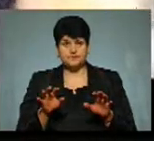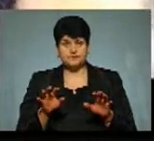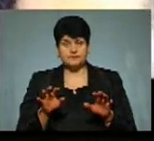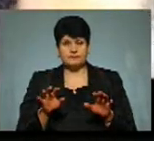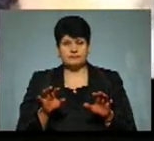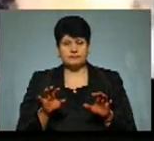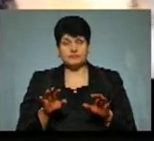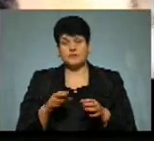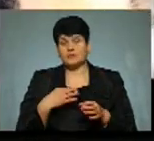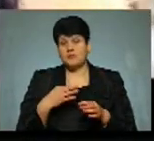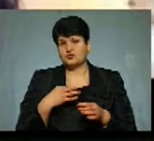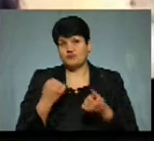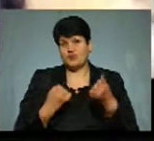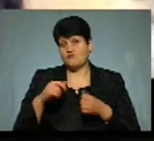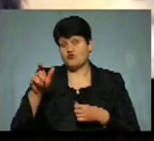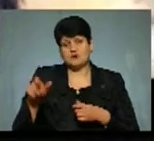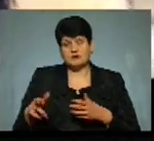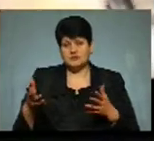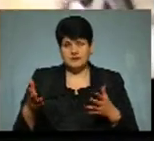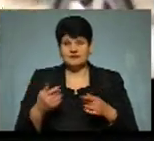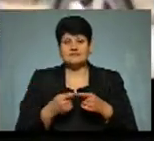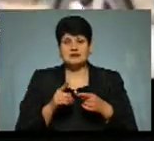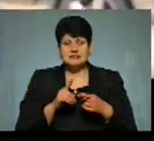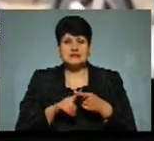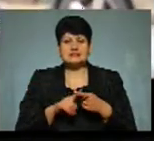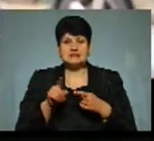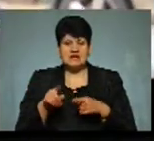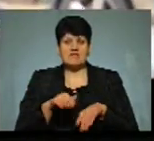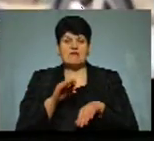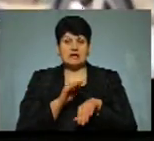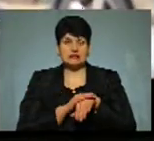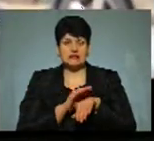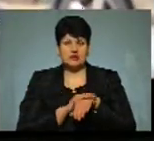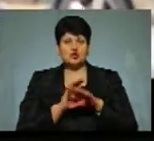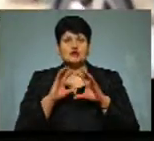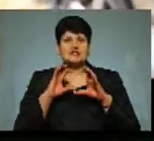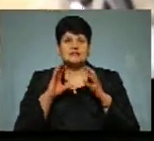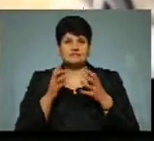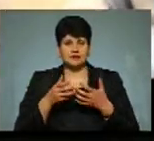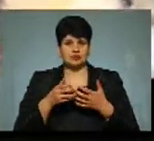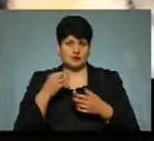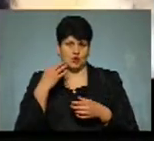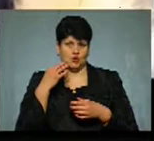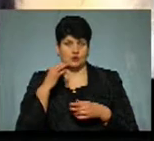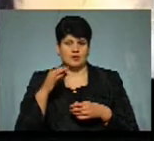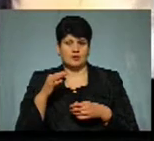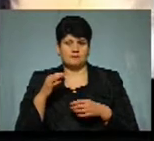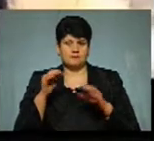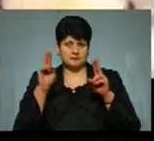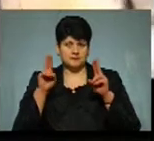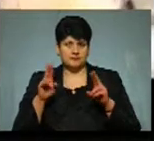нехтує дії таких водіїв. Тобто це є фактично світовий досвід інших держав, коли